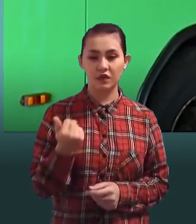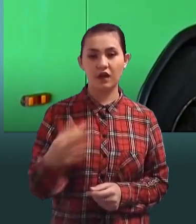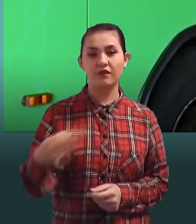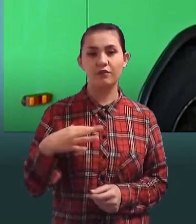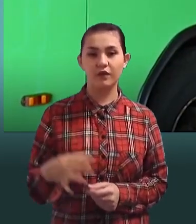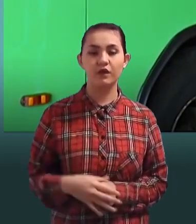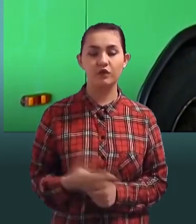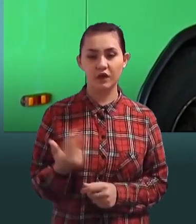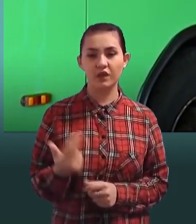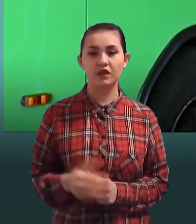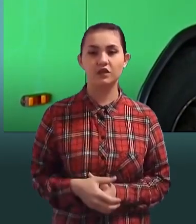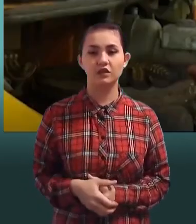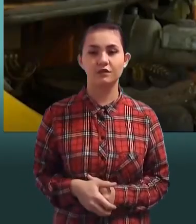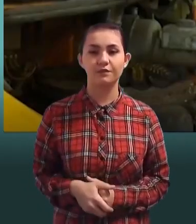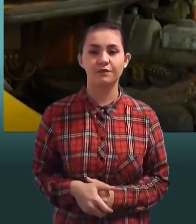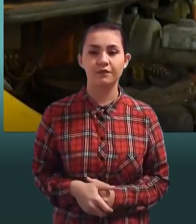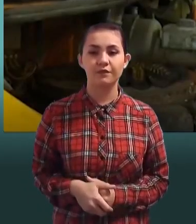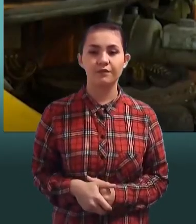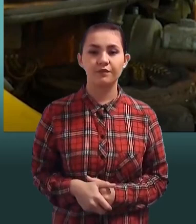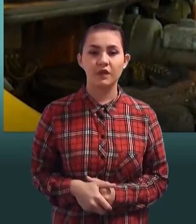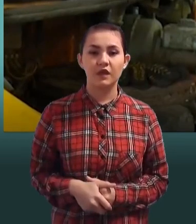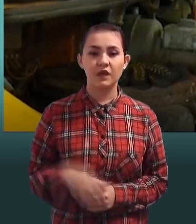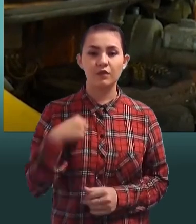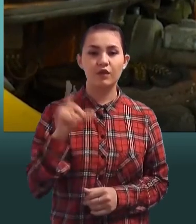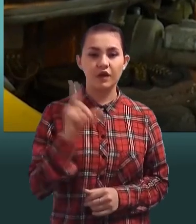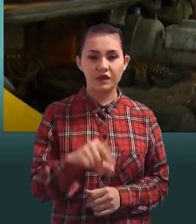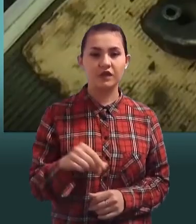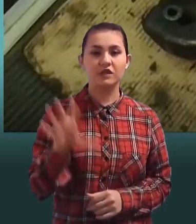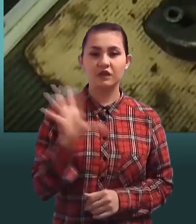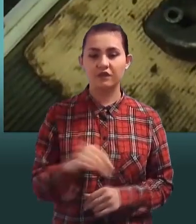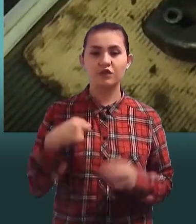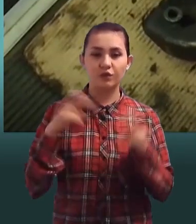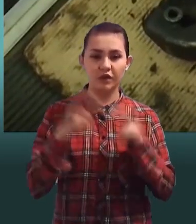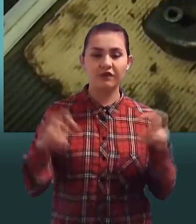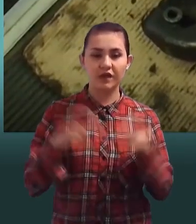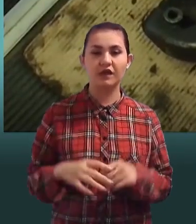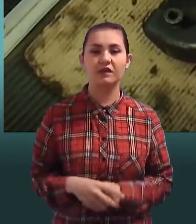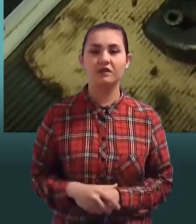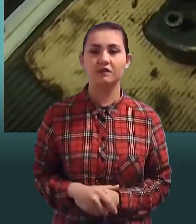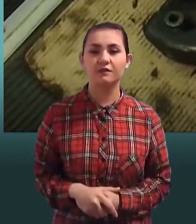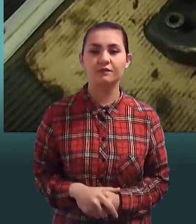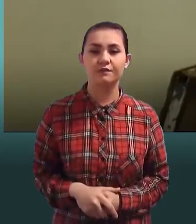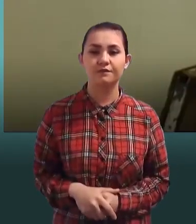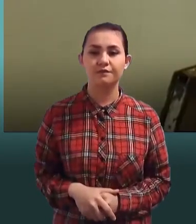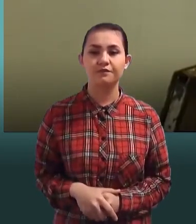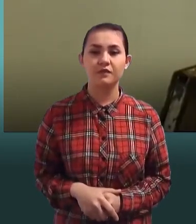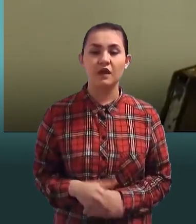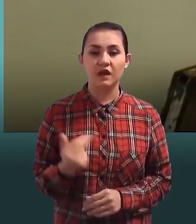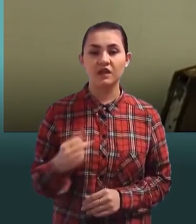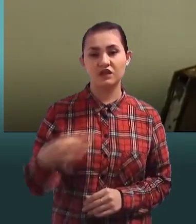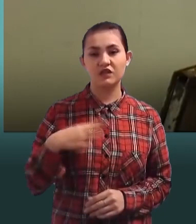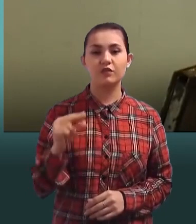Звісно, в білу. І перевірки нас проходять, і налоги перевіряють нас. Як так? Звісно, в білу